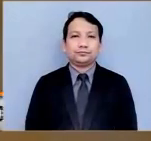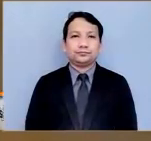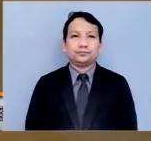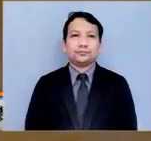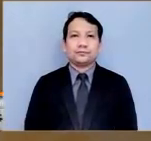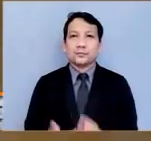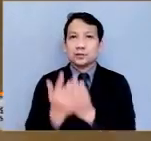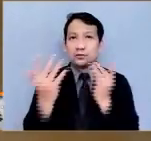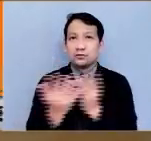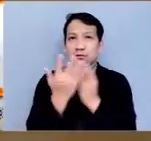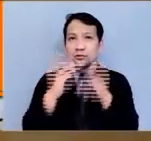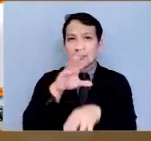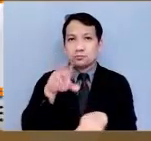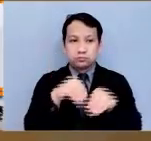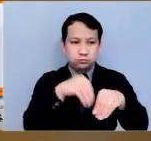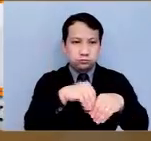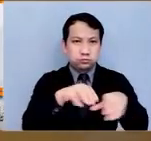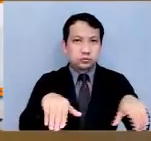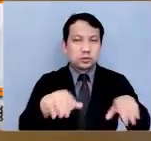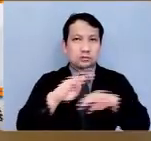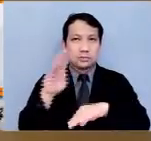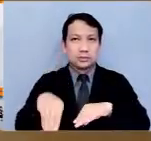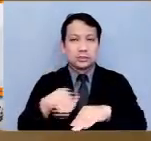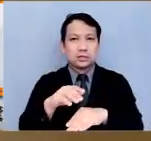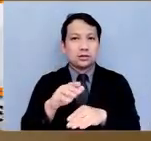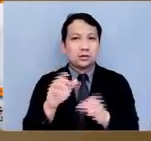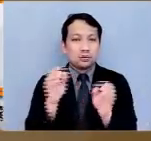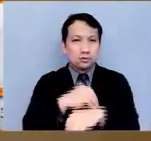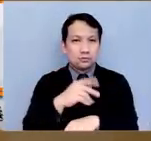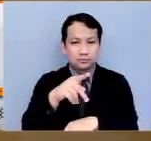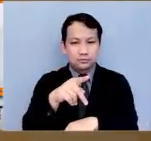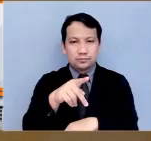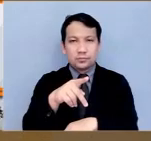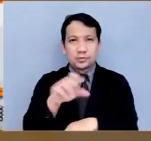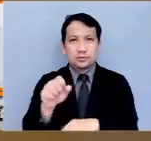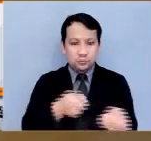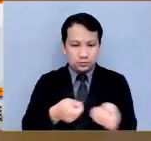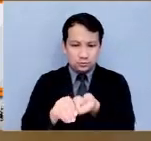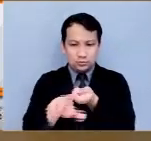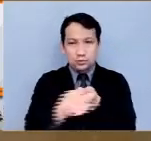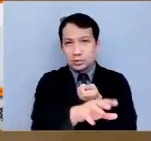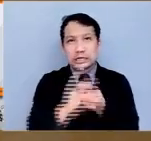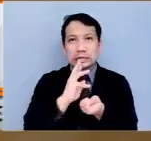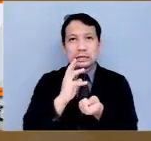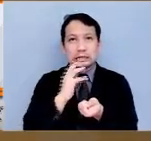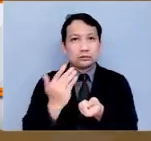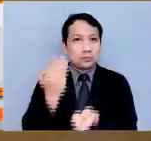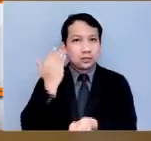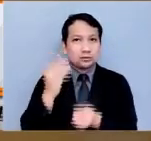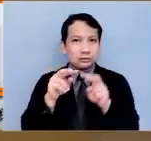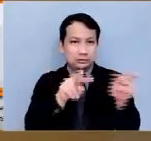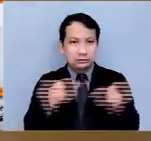Umuusok pa ang mga imbak ng abo sa loob ng Manila Central Post Office habang binobomba ka ng tubig kaninang umaga. Ganito na ang itsura